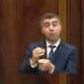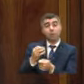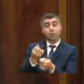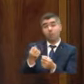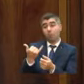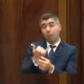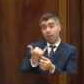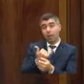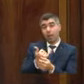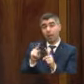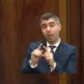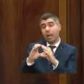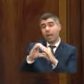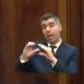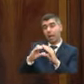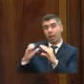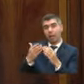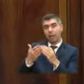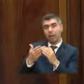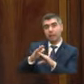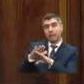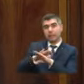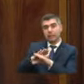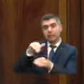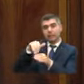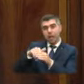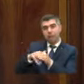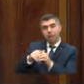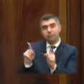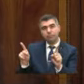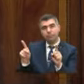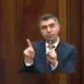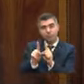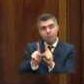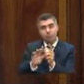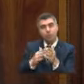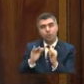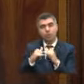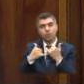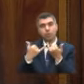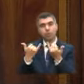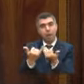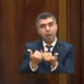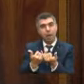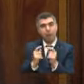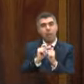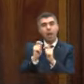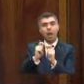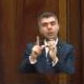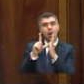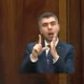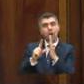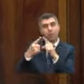حواراتنا السياسية مع الأحزاب خارج هذه القبة، أو في لقائتنا مع الوزراء التكنوقراط داخل الليجن عند مناقشة القانون المالي وغيره من القوانين،